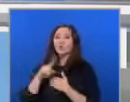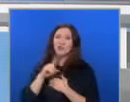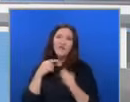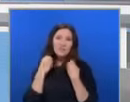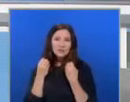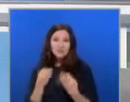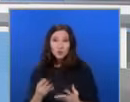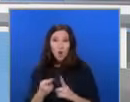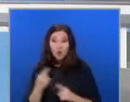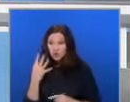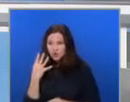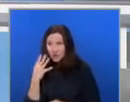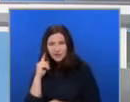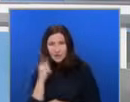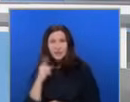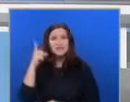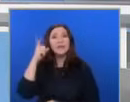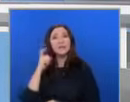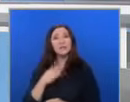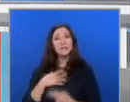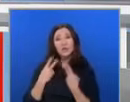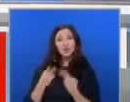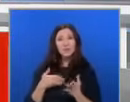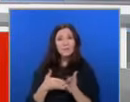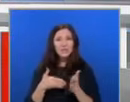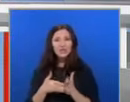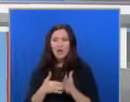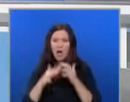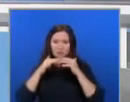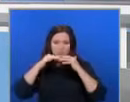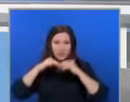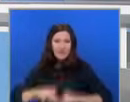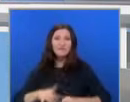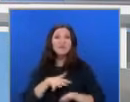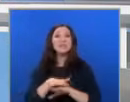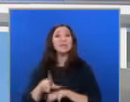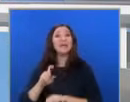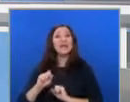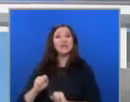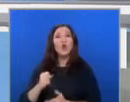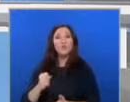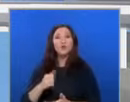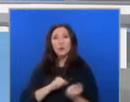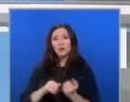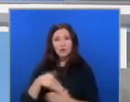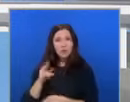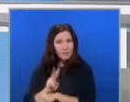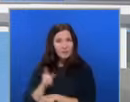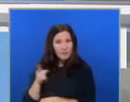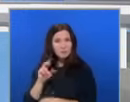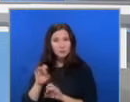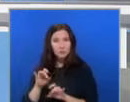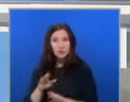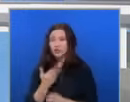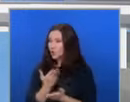е невъзможно от 4 дни, сигнализираха наши зрители. Причината е срив в системата на гаранционния фонд. В късния следобед оттам съобщиха, че